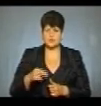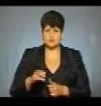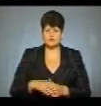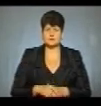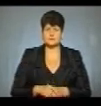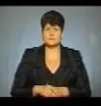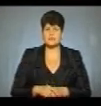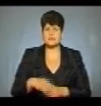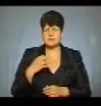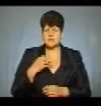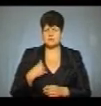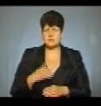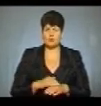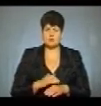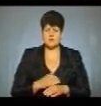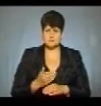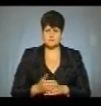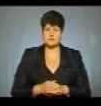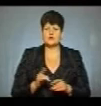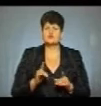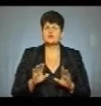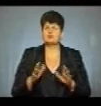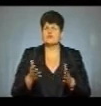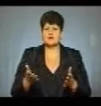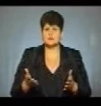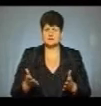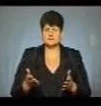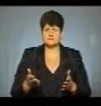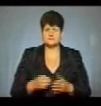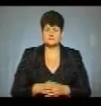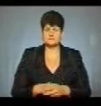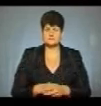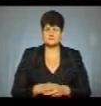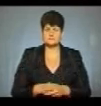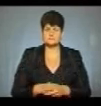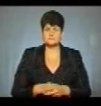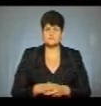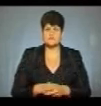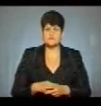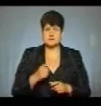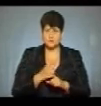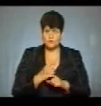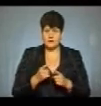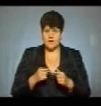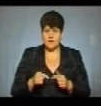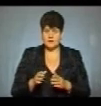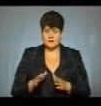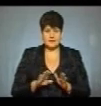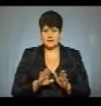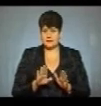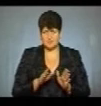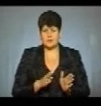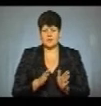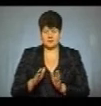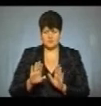Богданович, скажіть мені, будь ласка, що відбувається? Спиртові галузі? Ні, в спиртовій галузі... Ми зараз